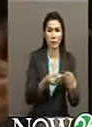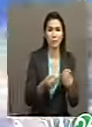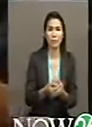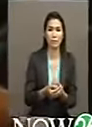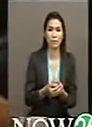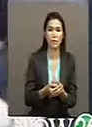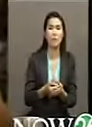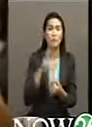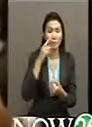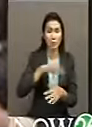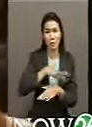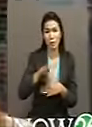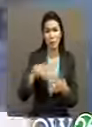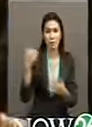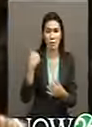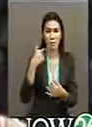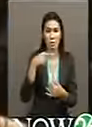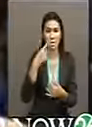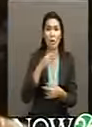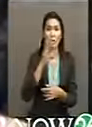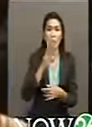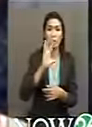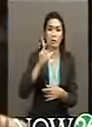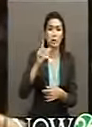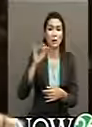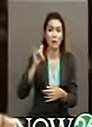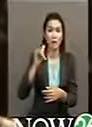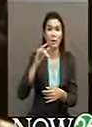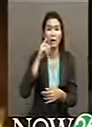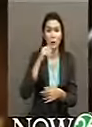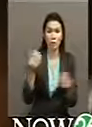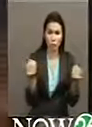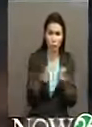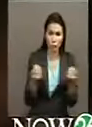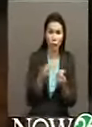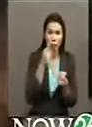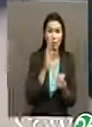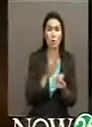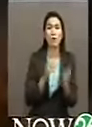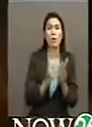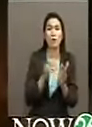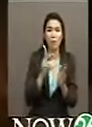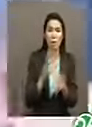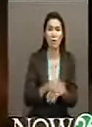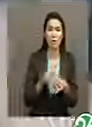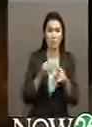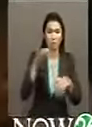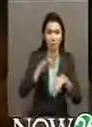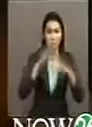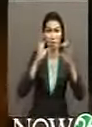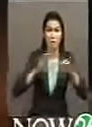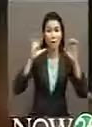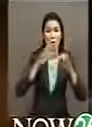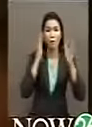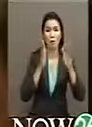ะบรรยากาศภายในงานมีนายวชรกิติวชโรไทยและครอบครัวลูกชายของนายแก้วขวัญรวมไปถึงข้าราชการชั้นผู้